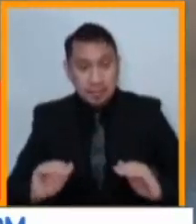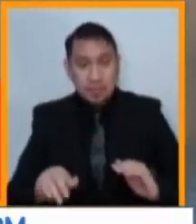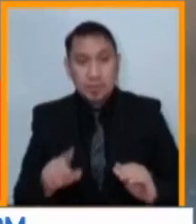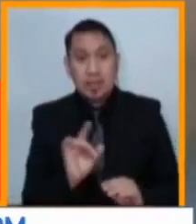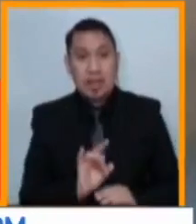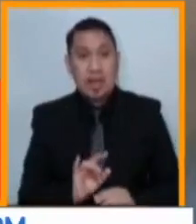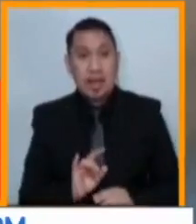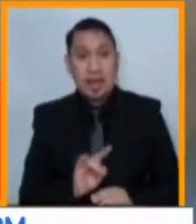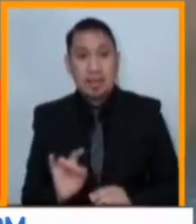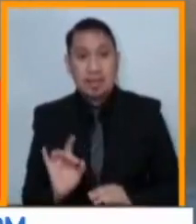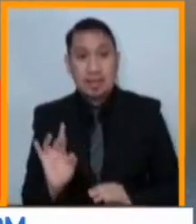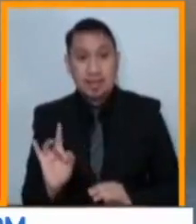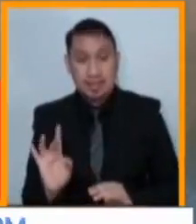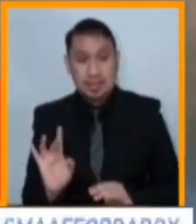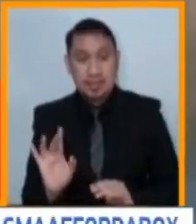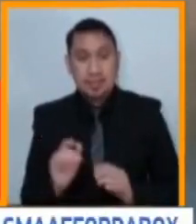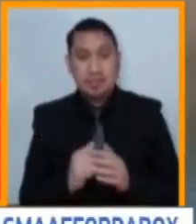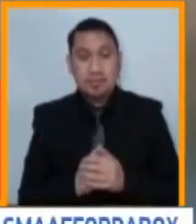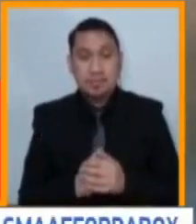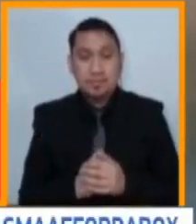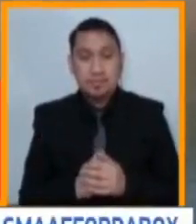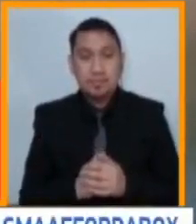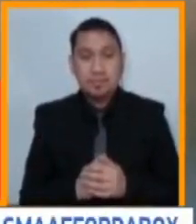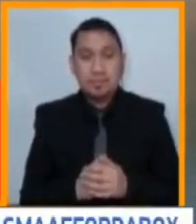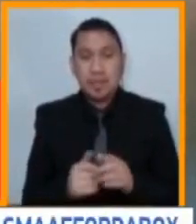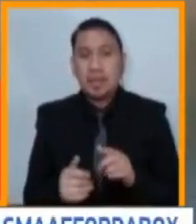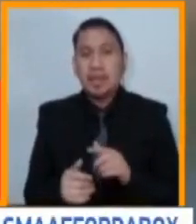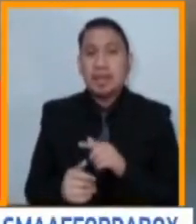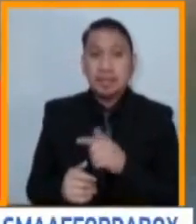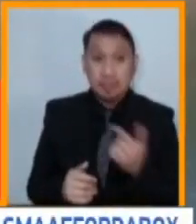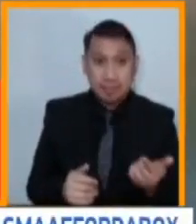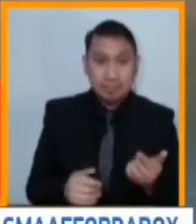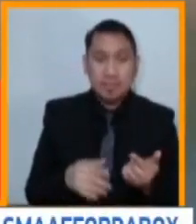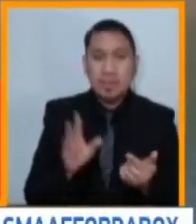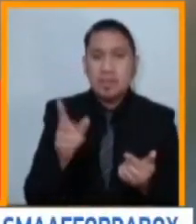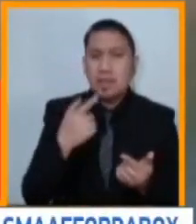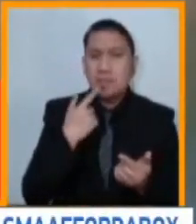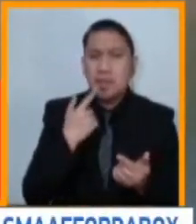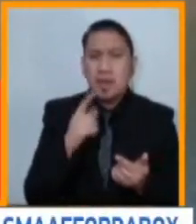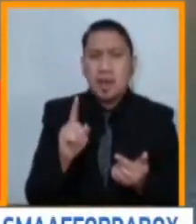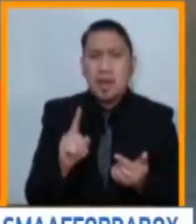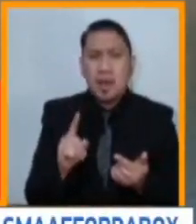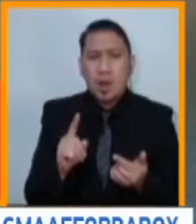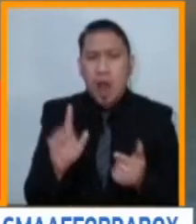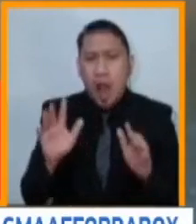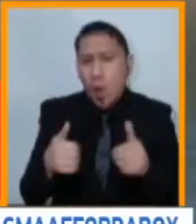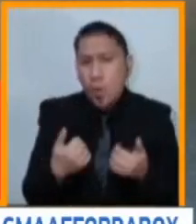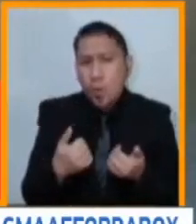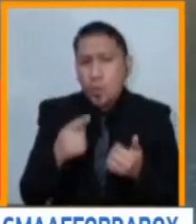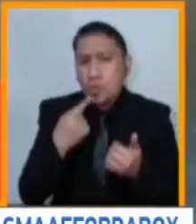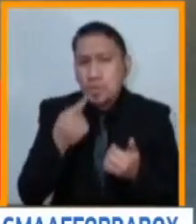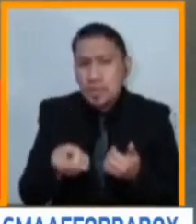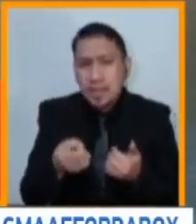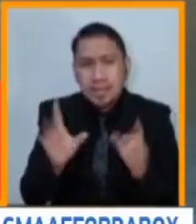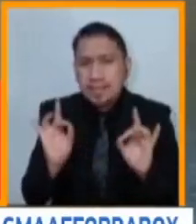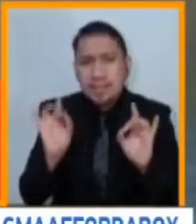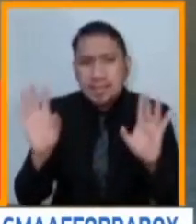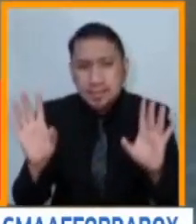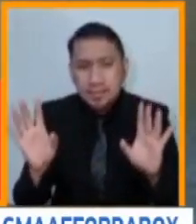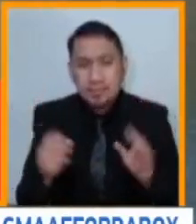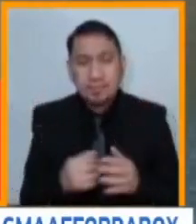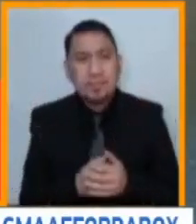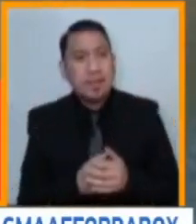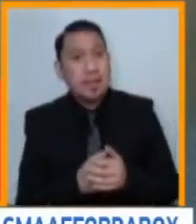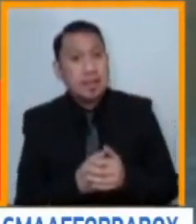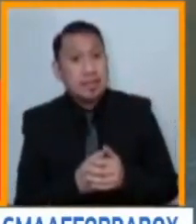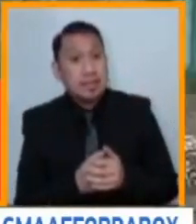17 meters po. Mm-hmm. Pero ano po bang antas na masasabing critical na po ito, sir? Ang talaga pong tinitingnan natin